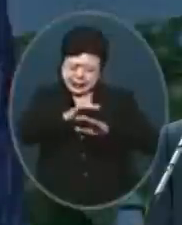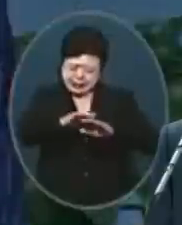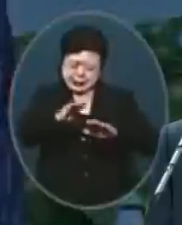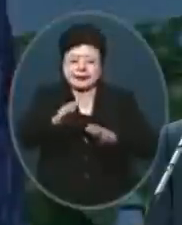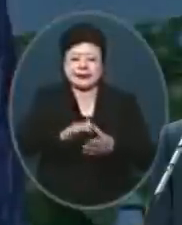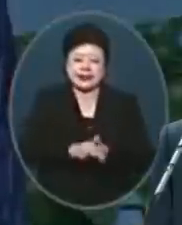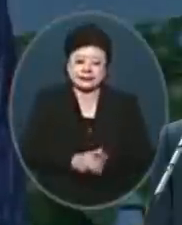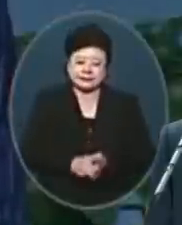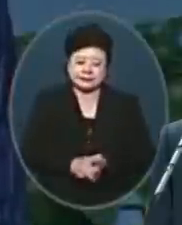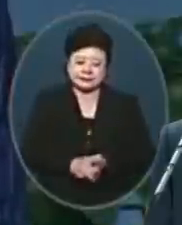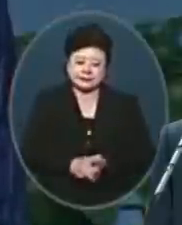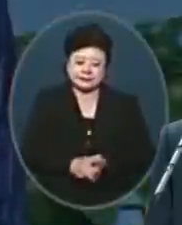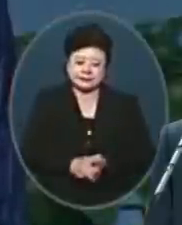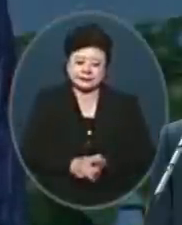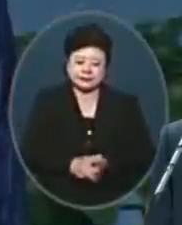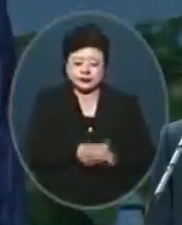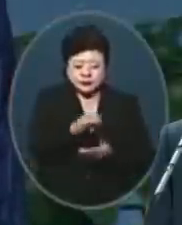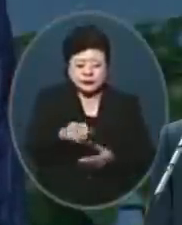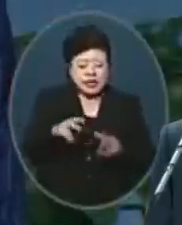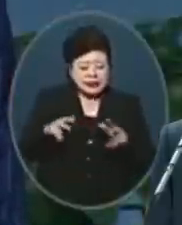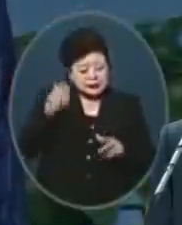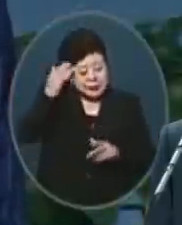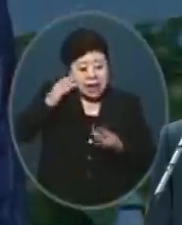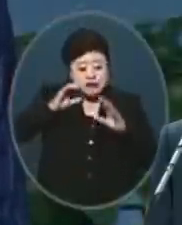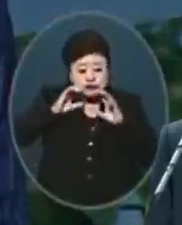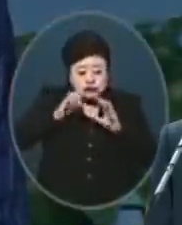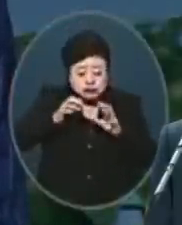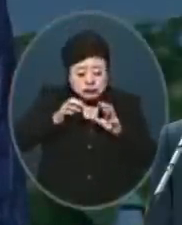있습니다. 우리가 지금 대한민국이